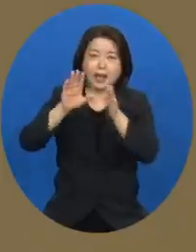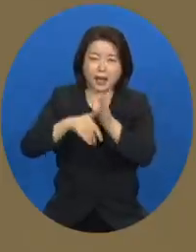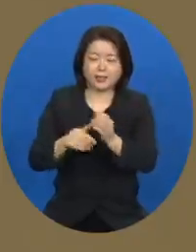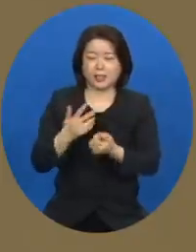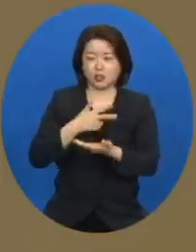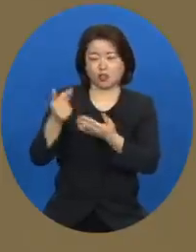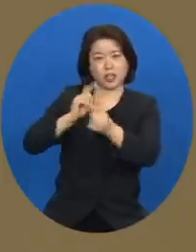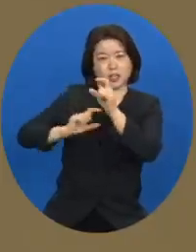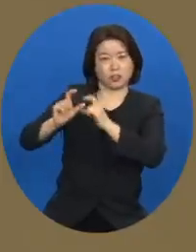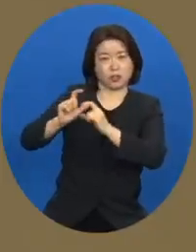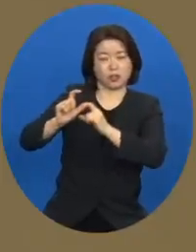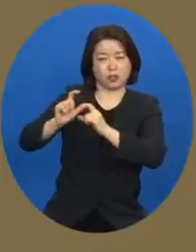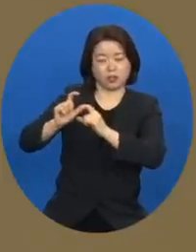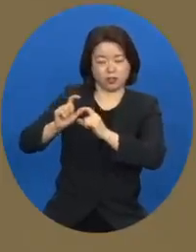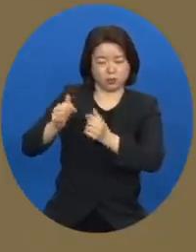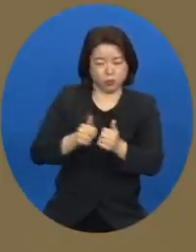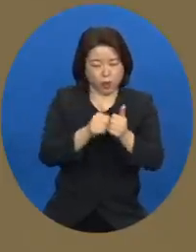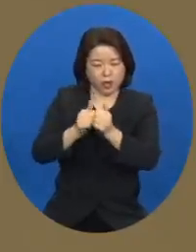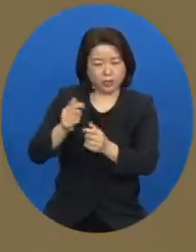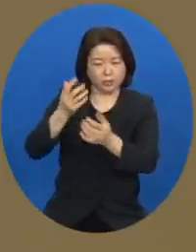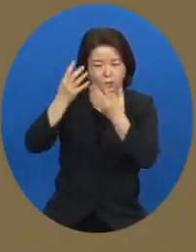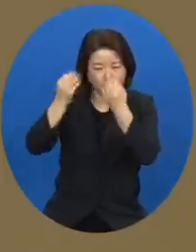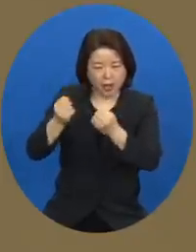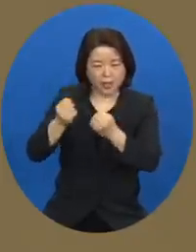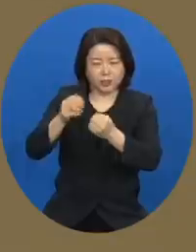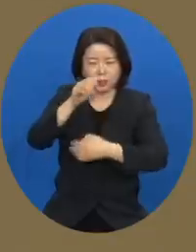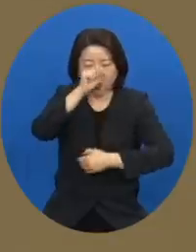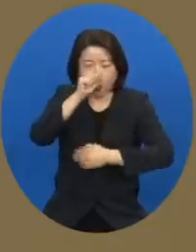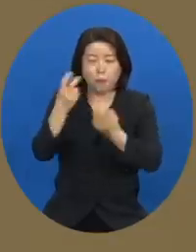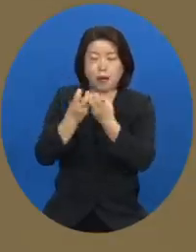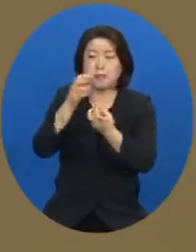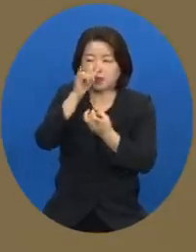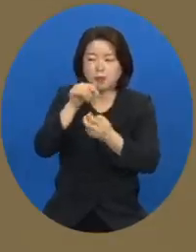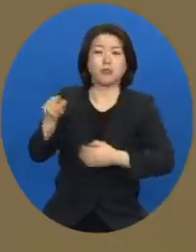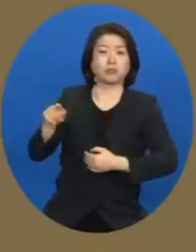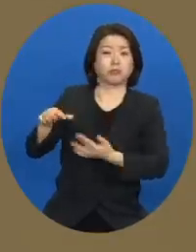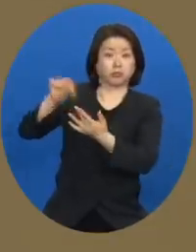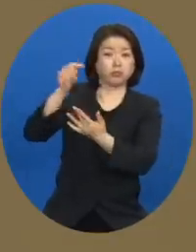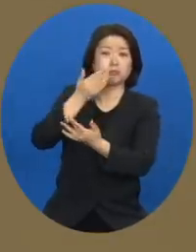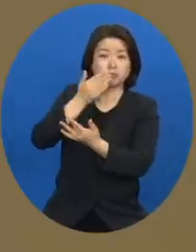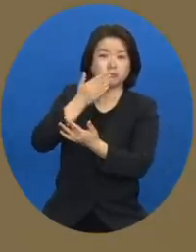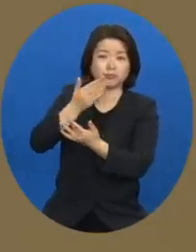있는 더 좋은 방법이 있다면 저는 얼마든지 그 방법을 택할 것입니다.